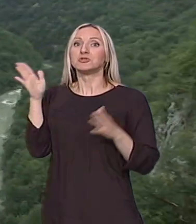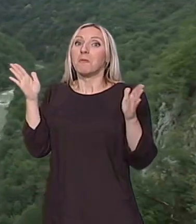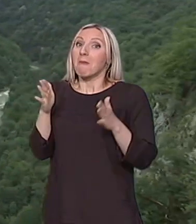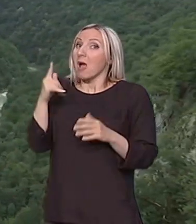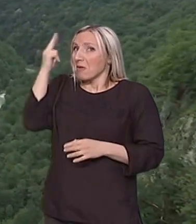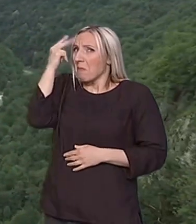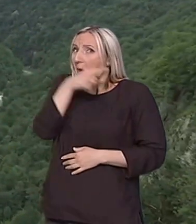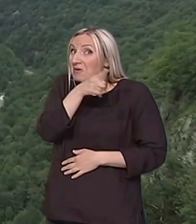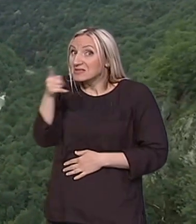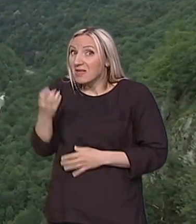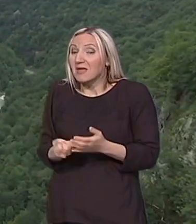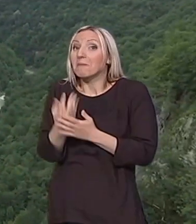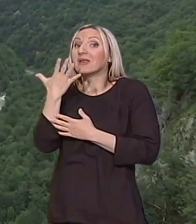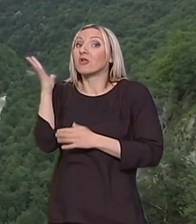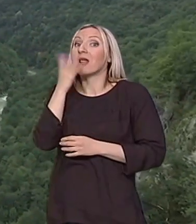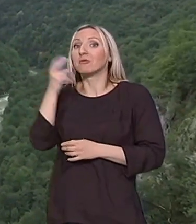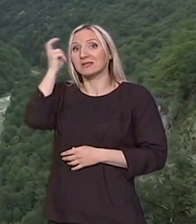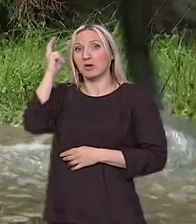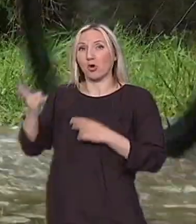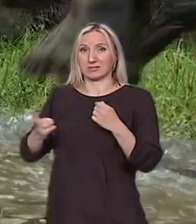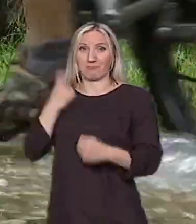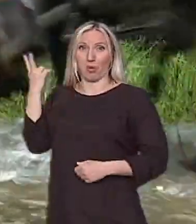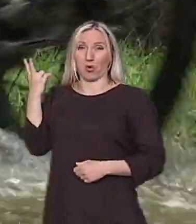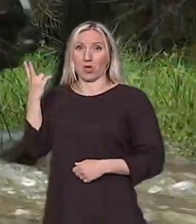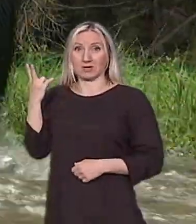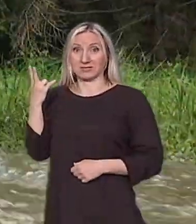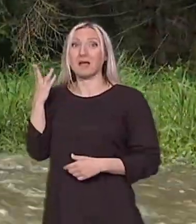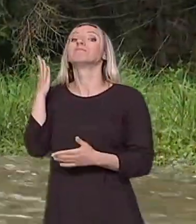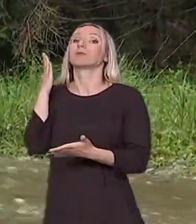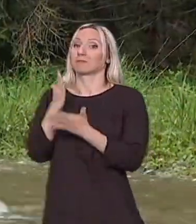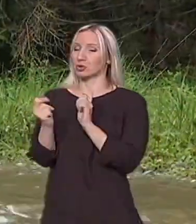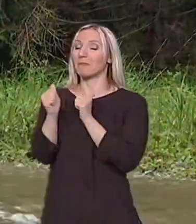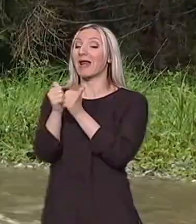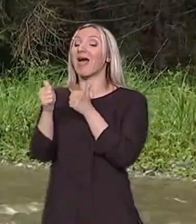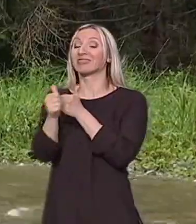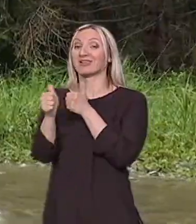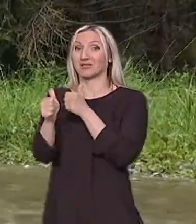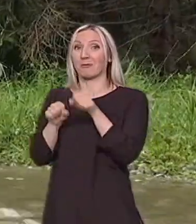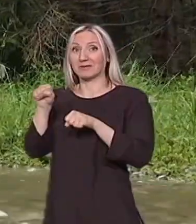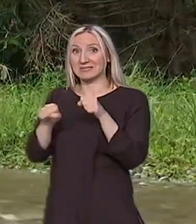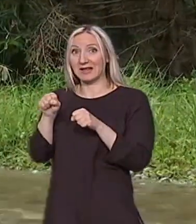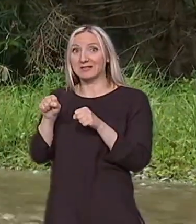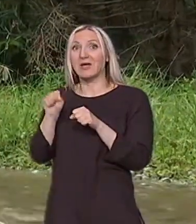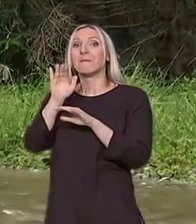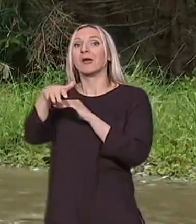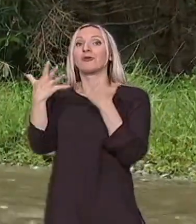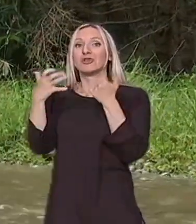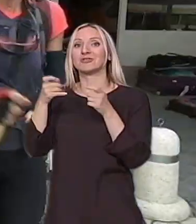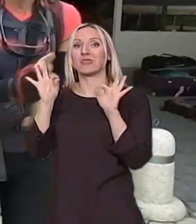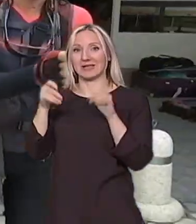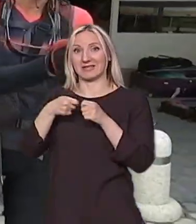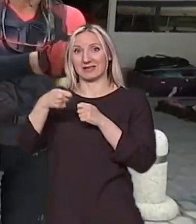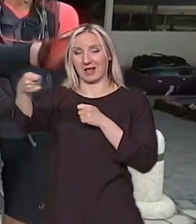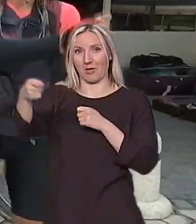prirodne lepote kojima se Crnogorci ponose. I bit ćemo sa biciklistima kada pređu 610 km.